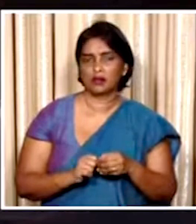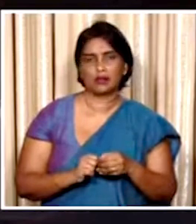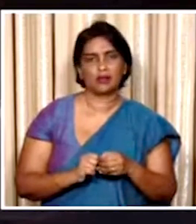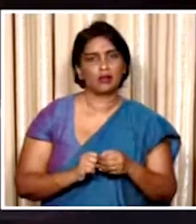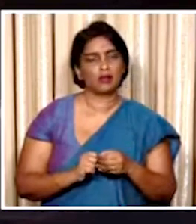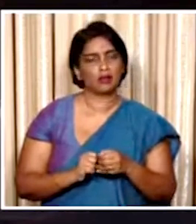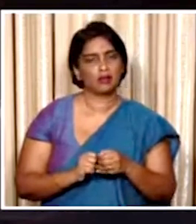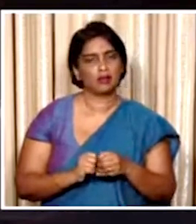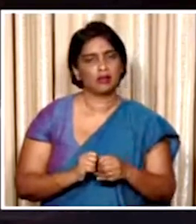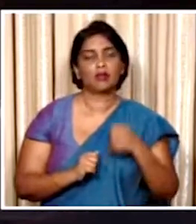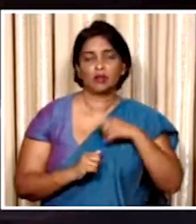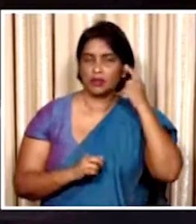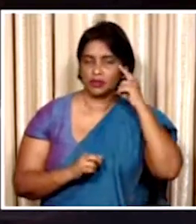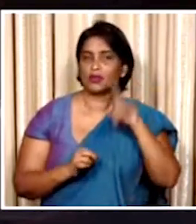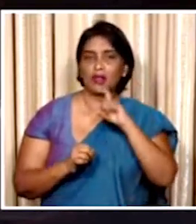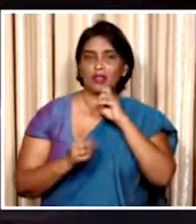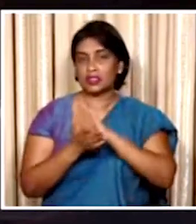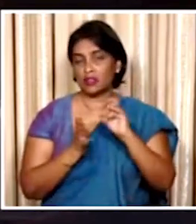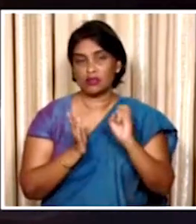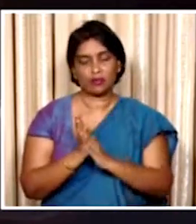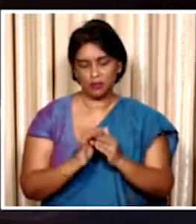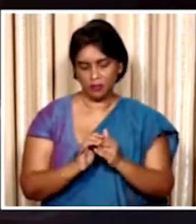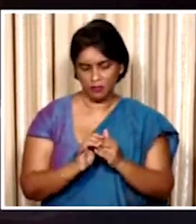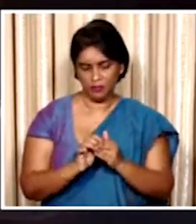නම් අධිකරණ සේවා කොමිසමේ